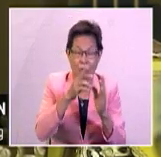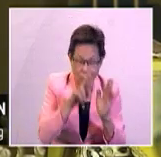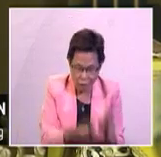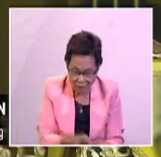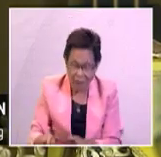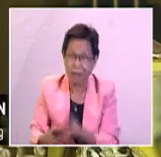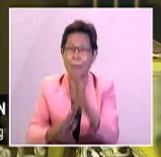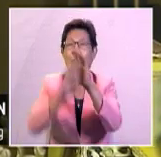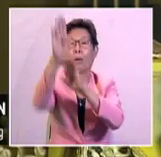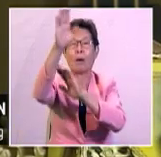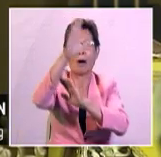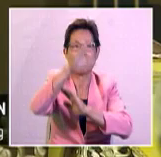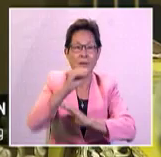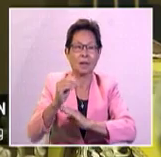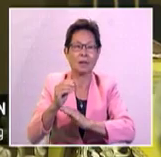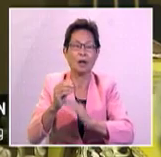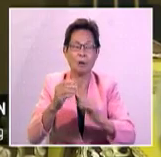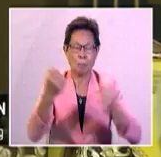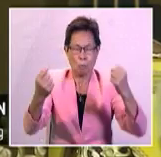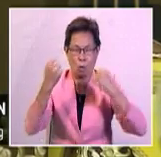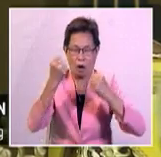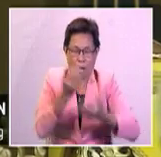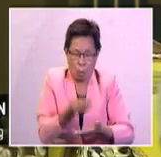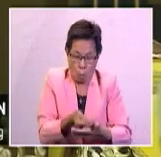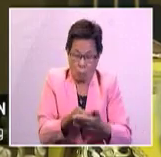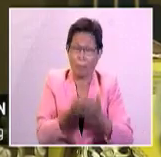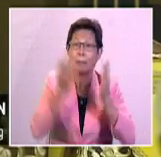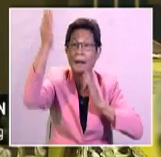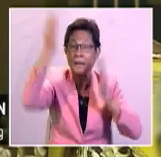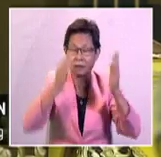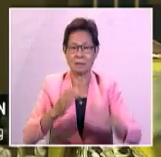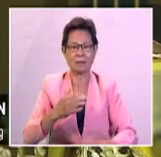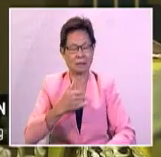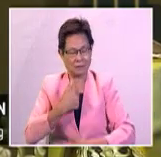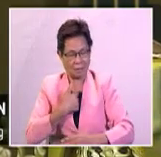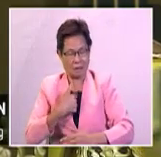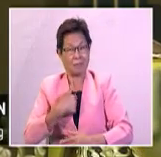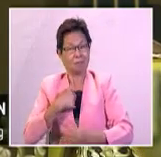mengukuh fiskal negara. Beta juga turut